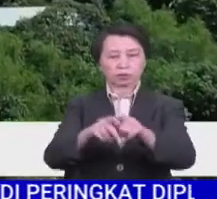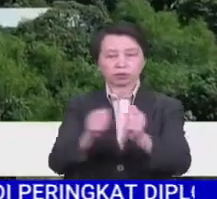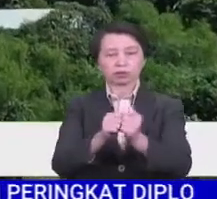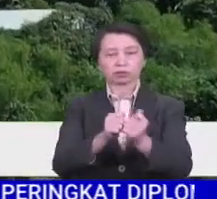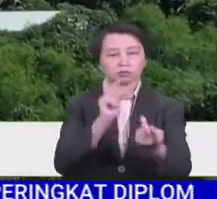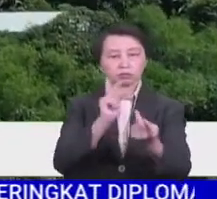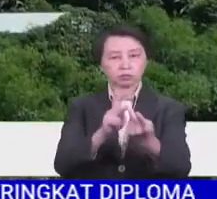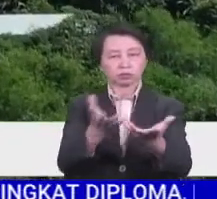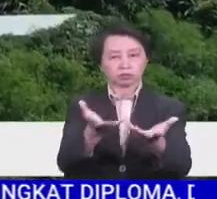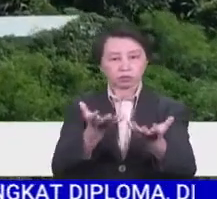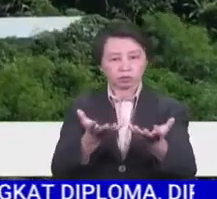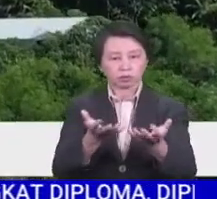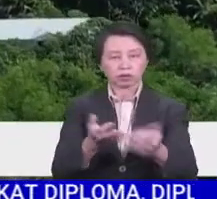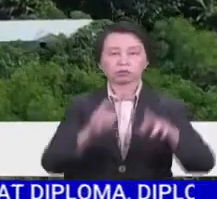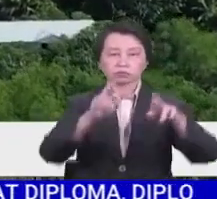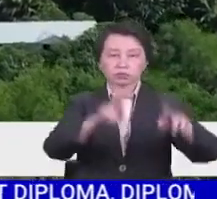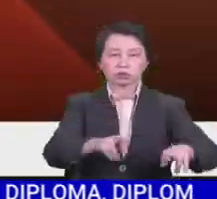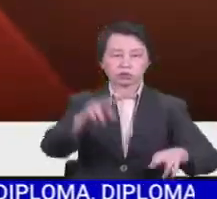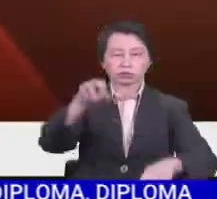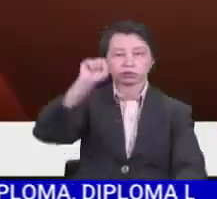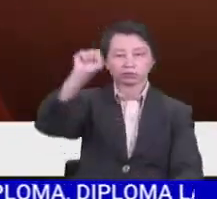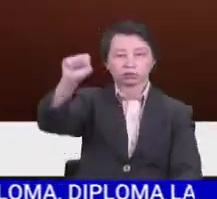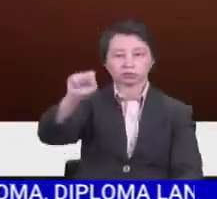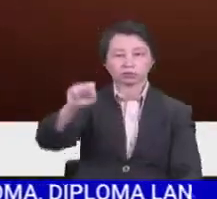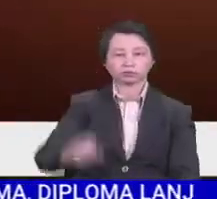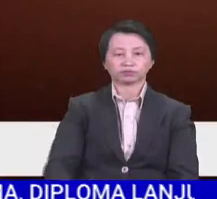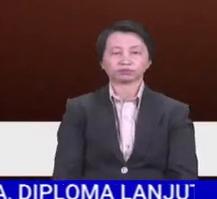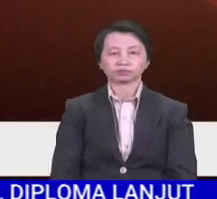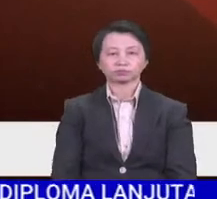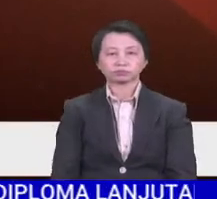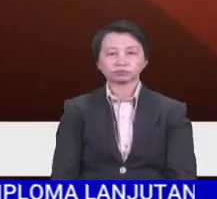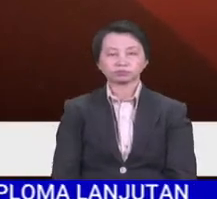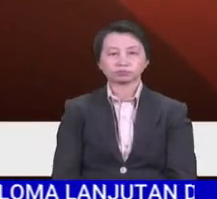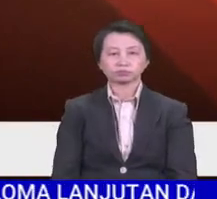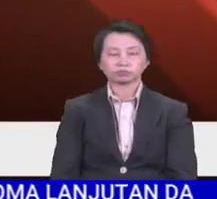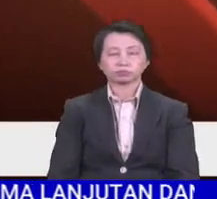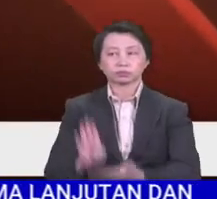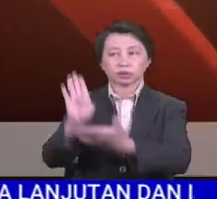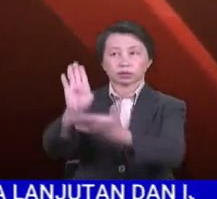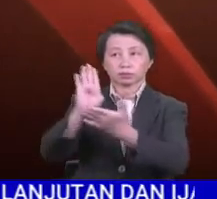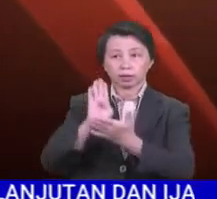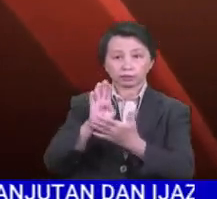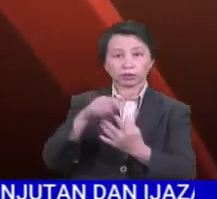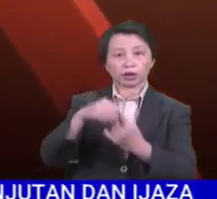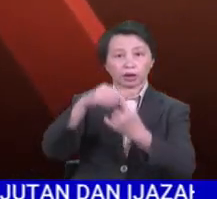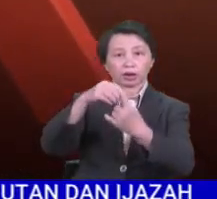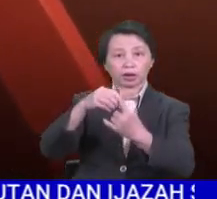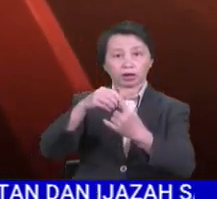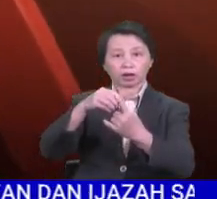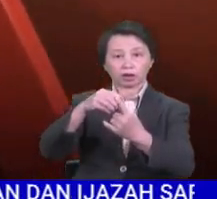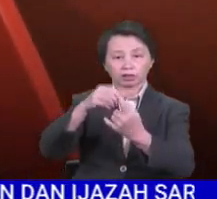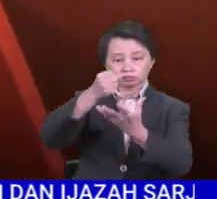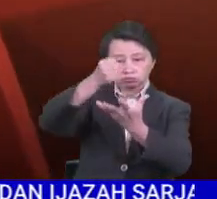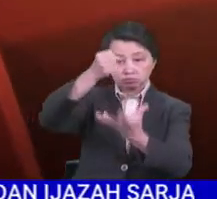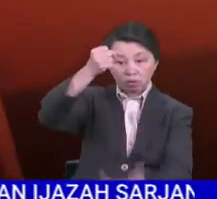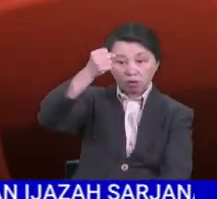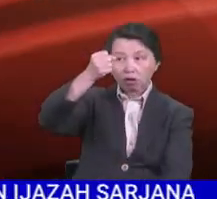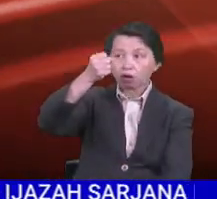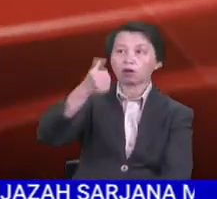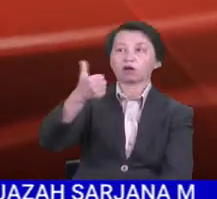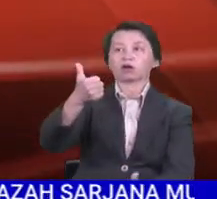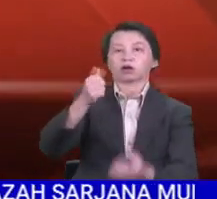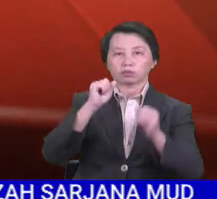kehendak dan keperluan rakyat Sabah kenaikan bantuan khas Sabah ini dapat mengeluarkan Sabah daripada